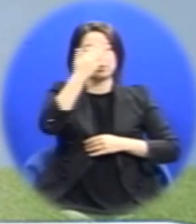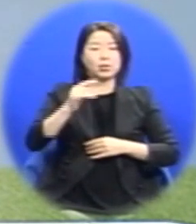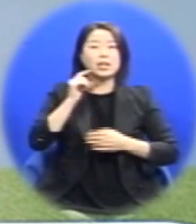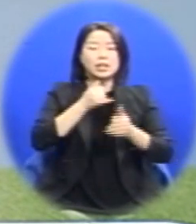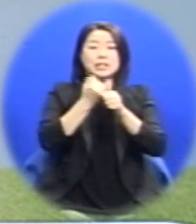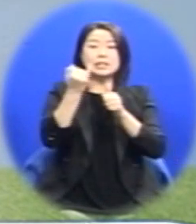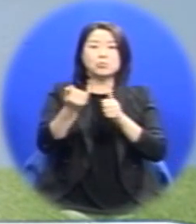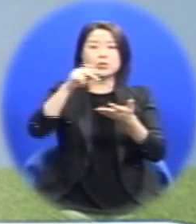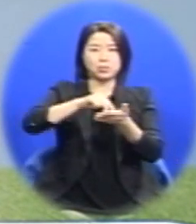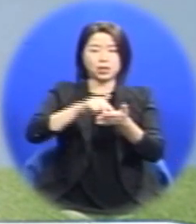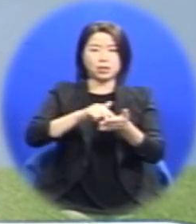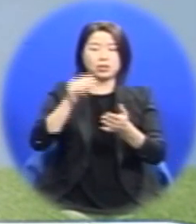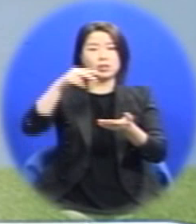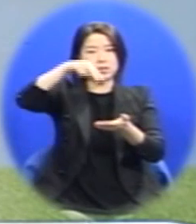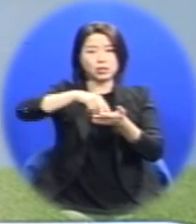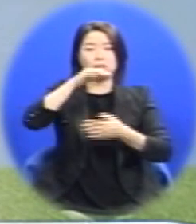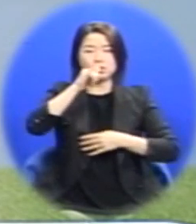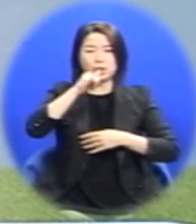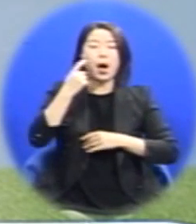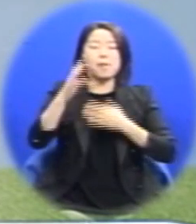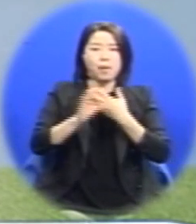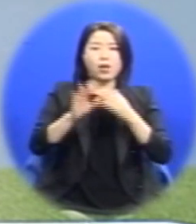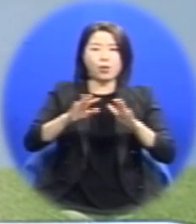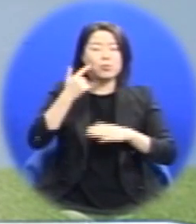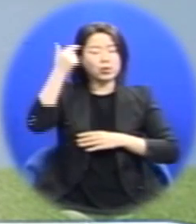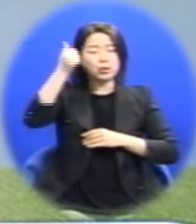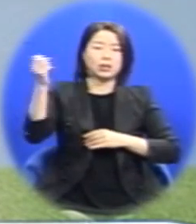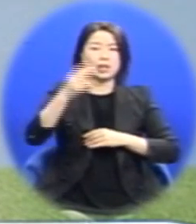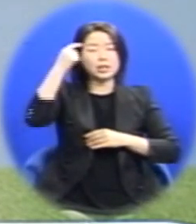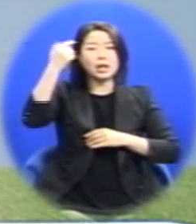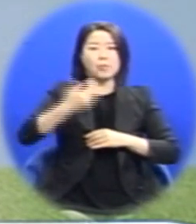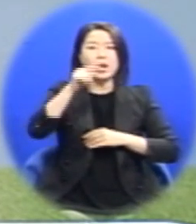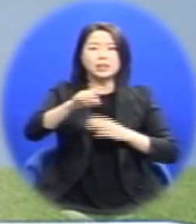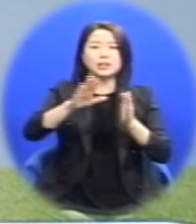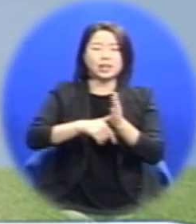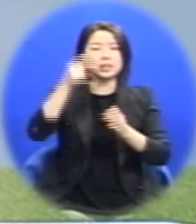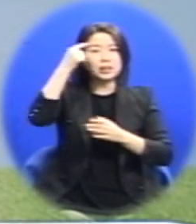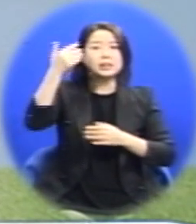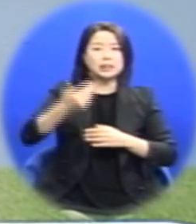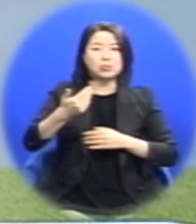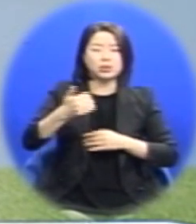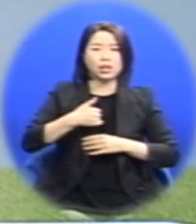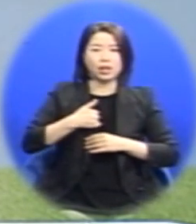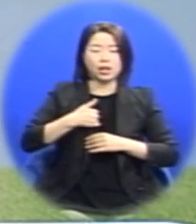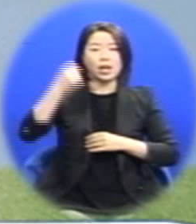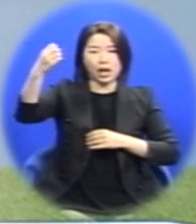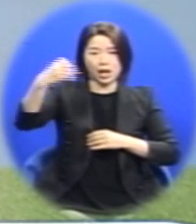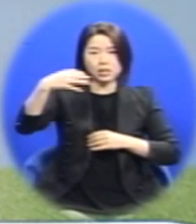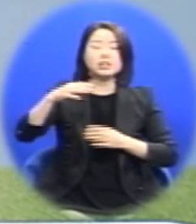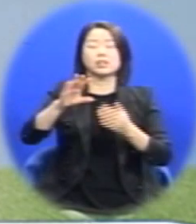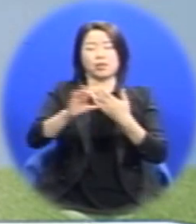서 있습니다. 만약 목사님이 오늘 다시 한번 그때 그 질문을 내게